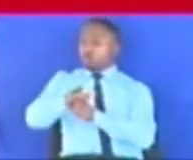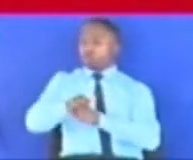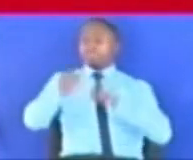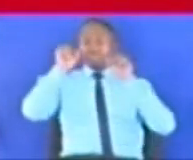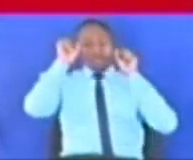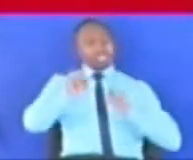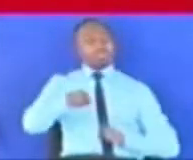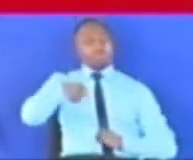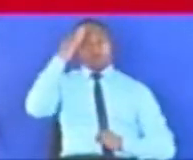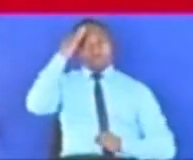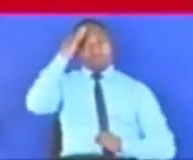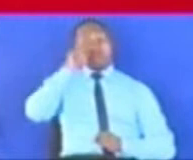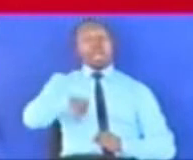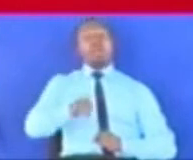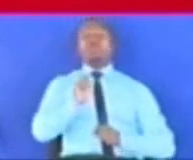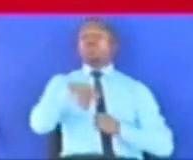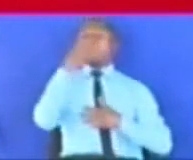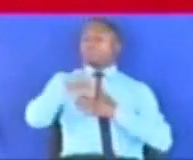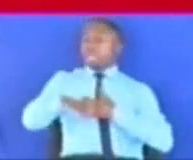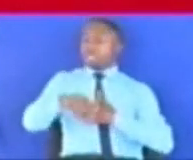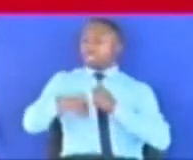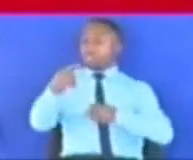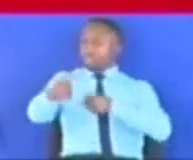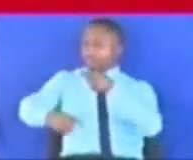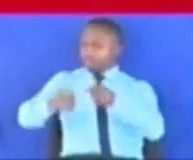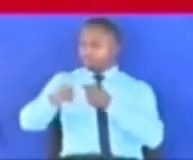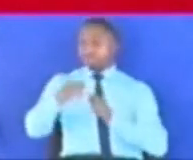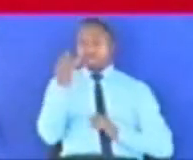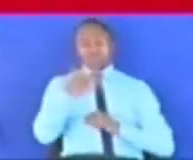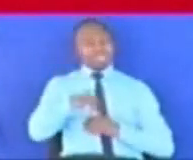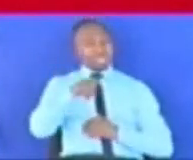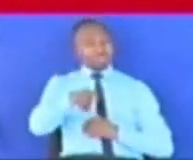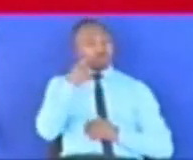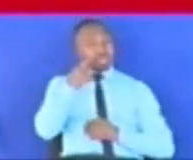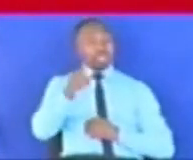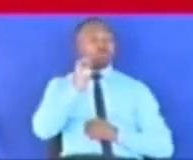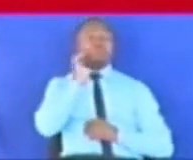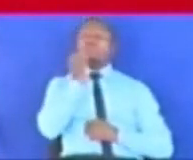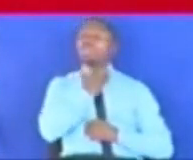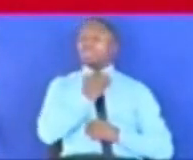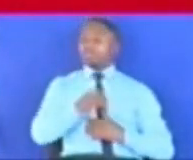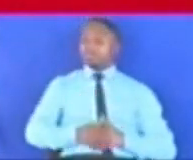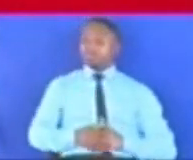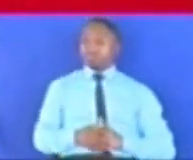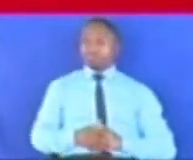lazima utajua kabisa hapa kuna biashara zinaenda, na hizi biashara tuziangalie kwa makini sana.